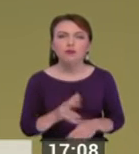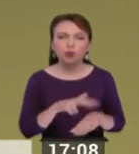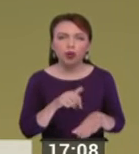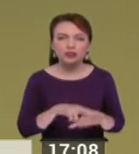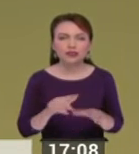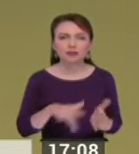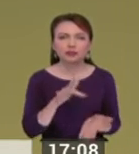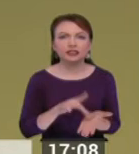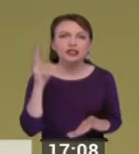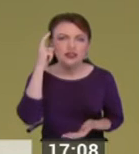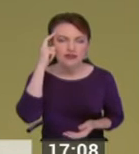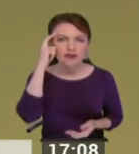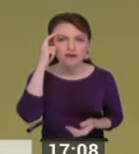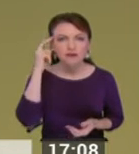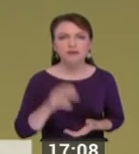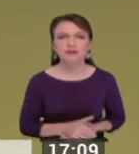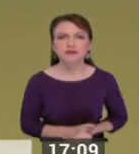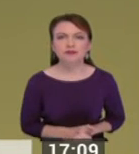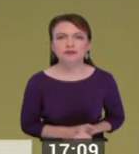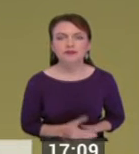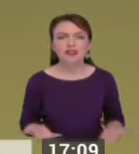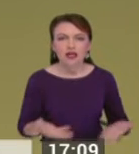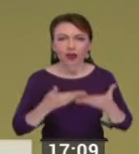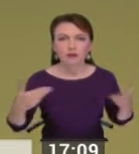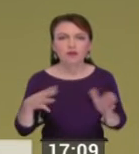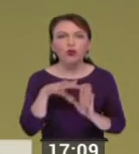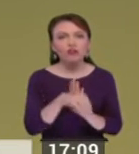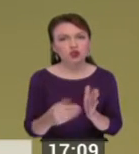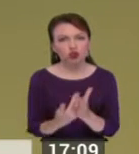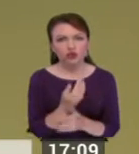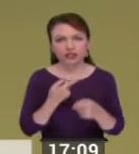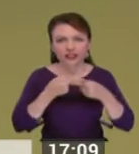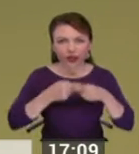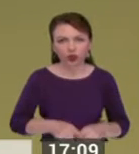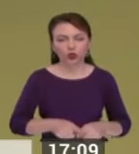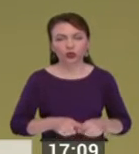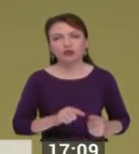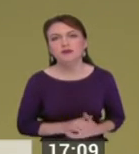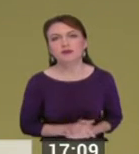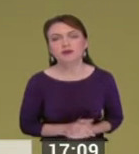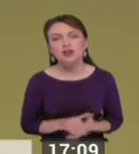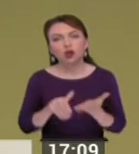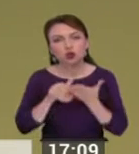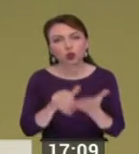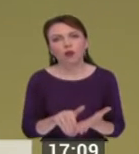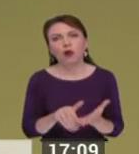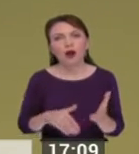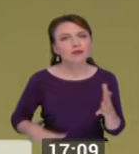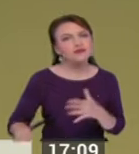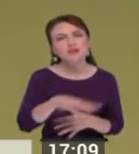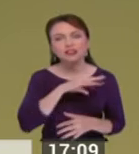поліції міста Києва, ми впроваджуємо нові технології. Допомагаємо